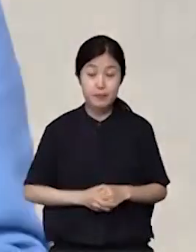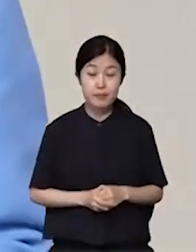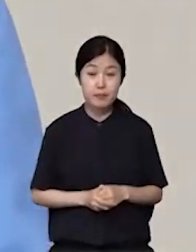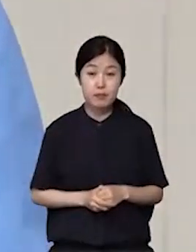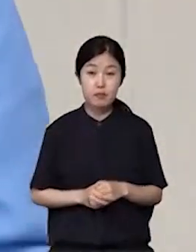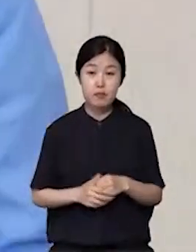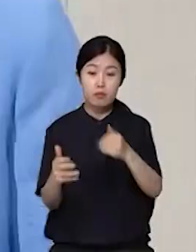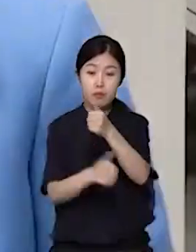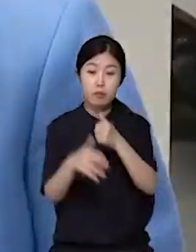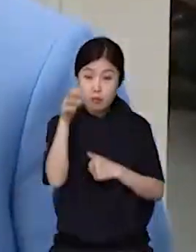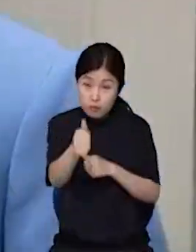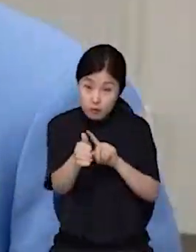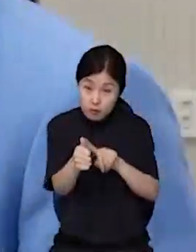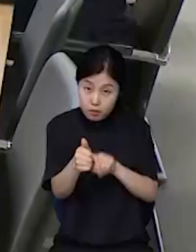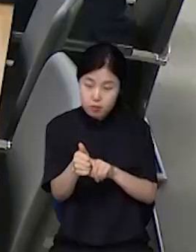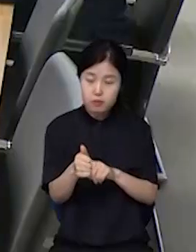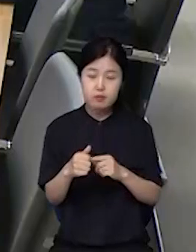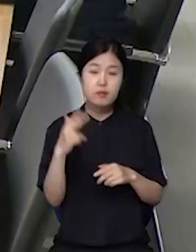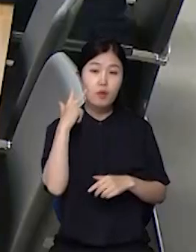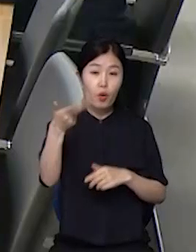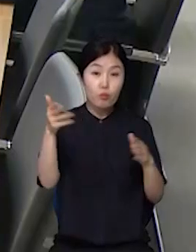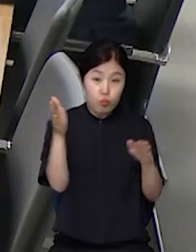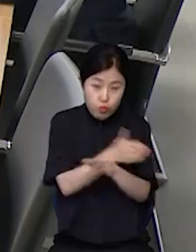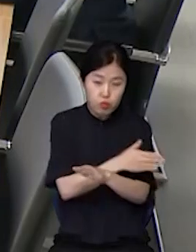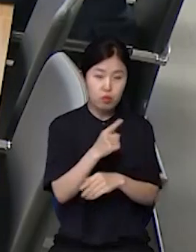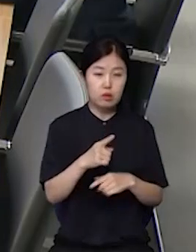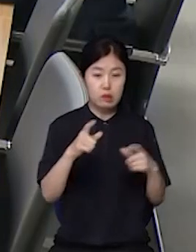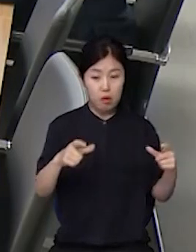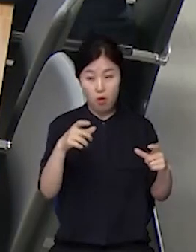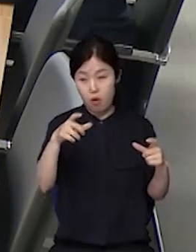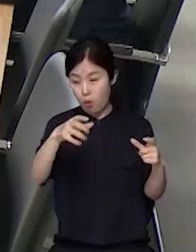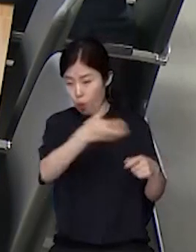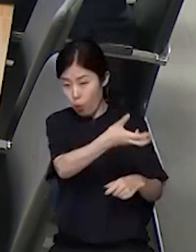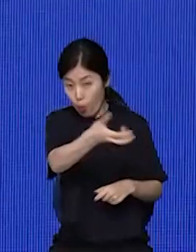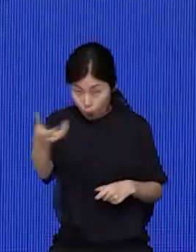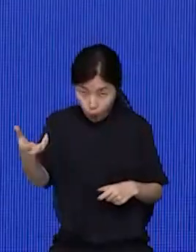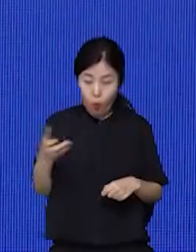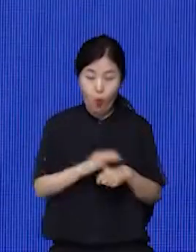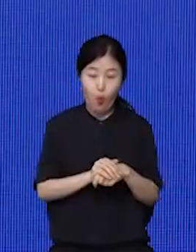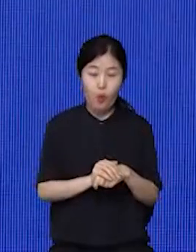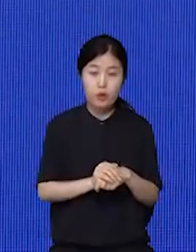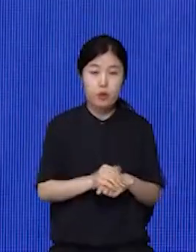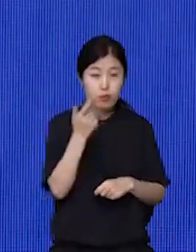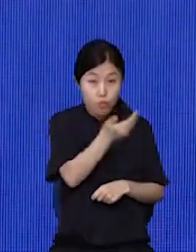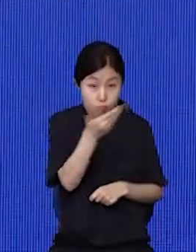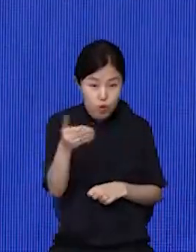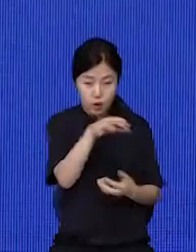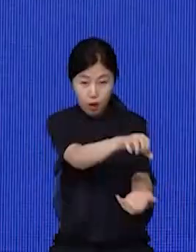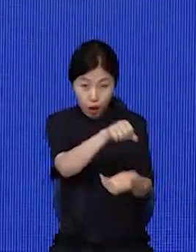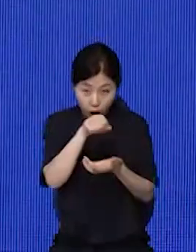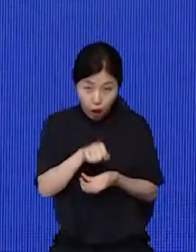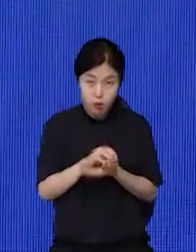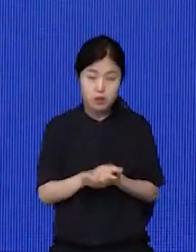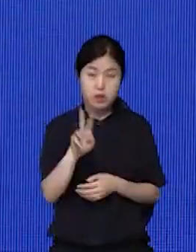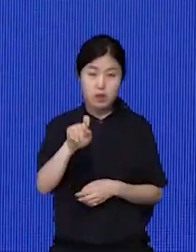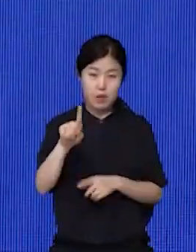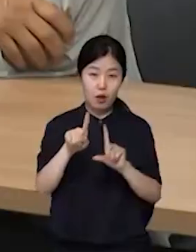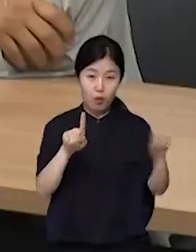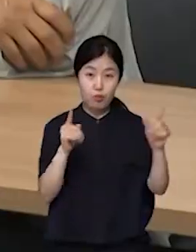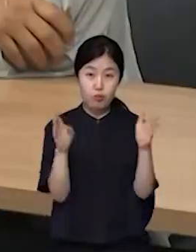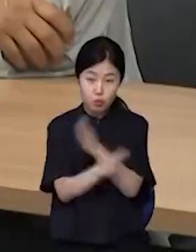혁신위는 다음 주부터 지역을 돌며 의견을 수렴하고 오는 21일부터 혁신안을 발표하겠다고